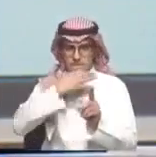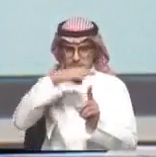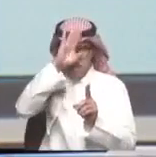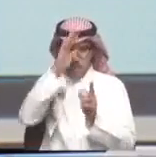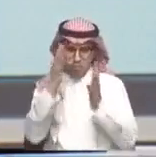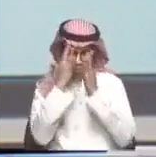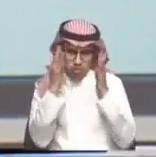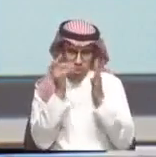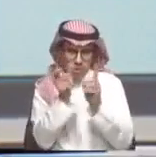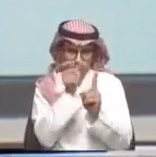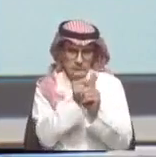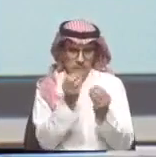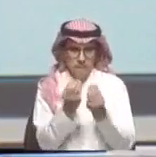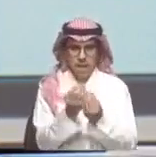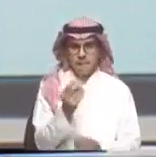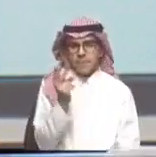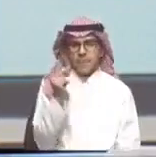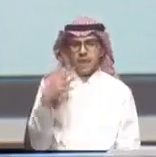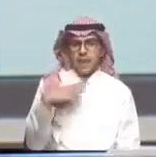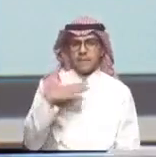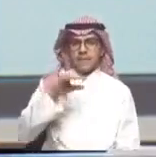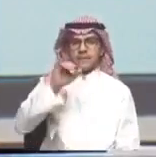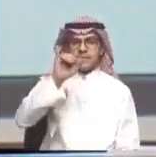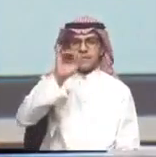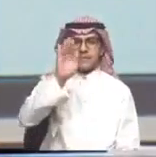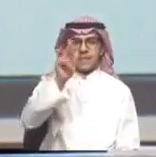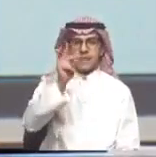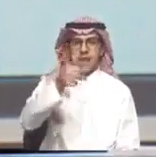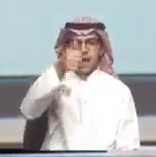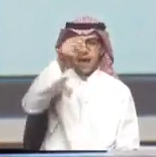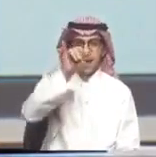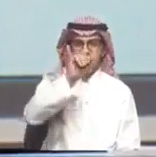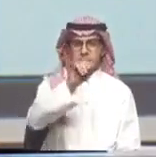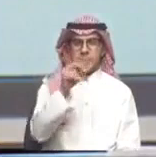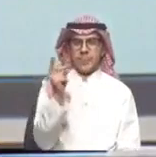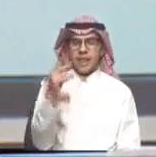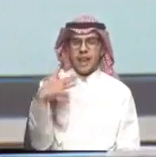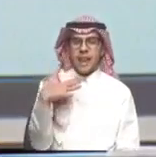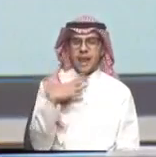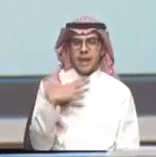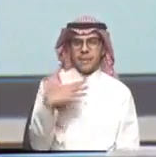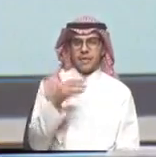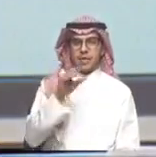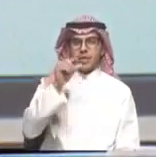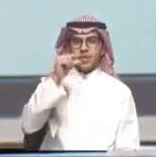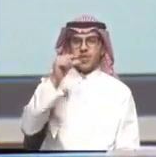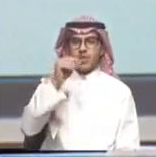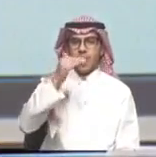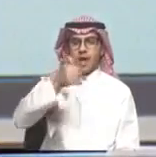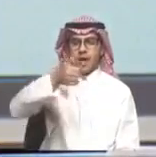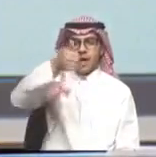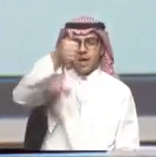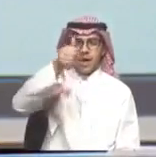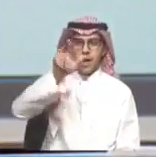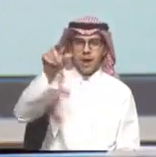الحرمين الشريفين وصاحب السمو الملكي الأمير سطام بن سعود بن عبد العزيز وصاحب السمو الملكي الأمير الدكتور